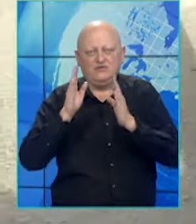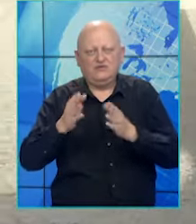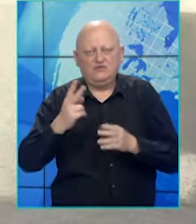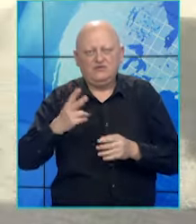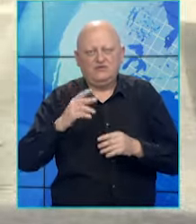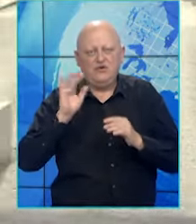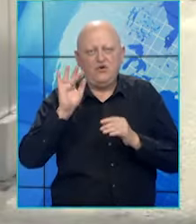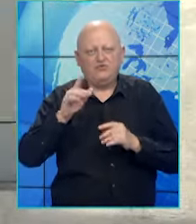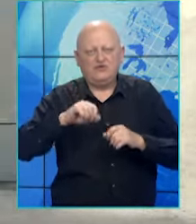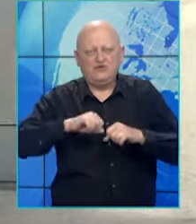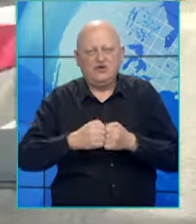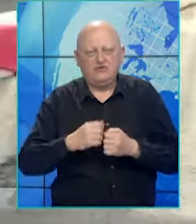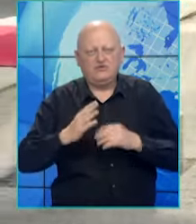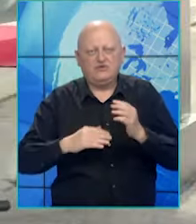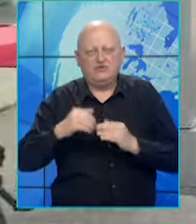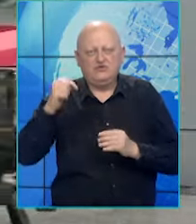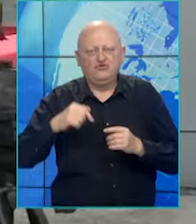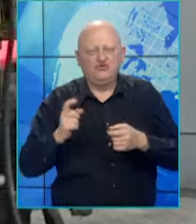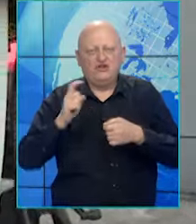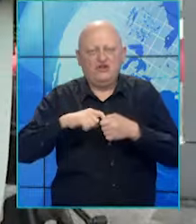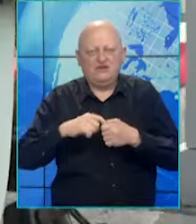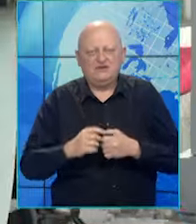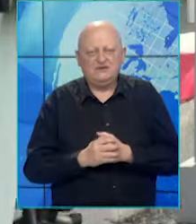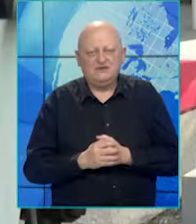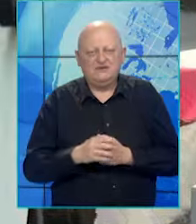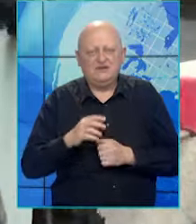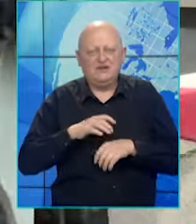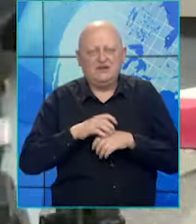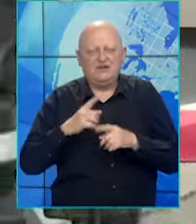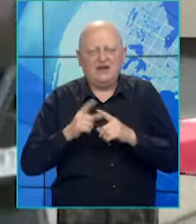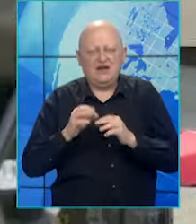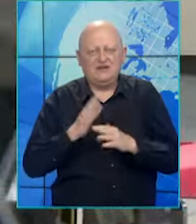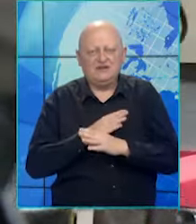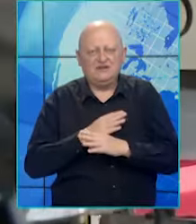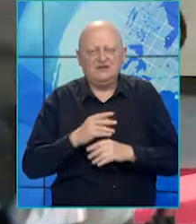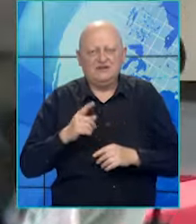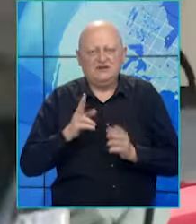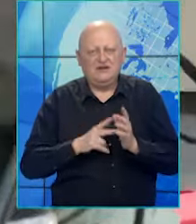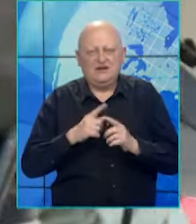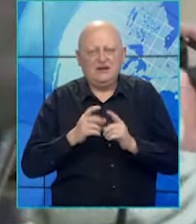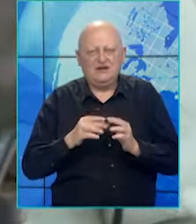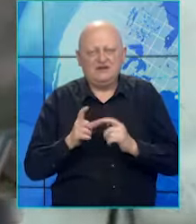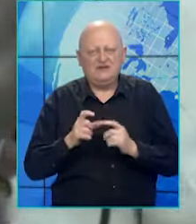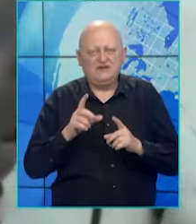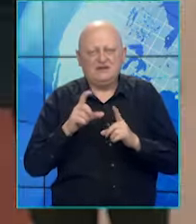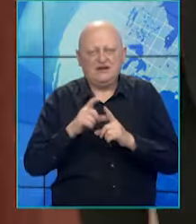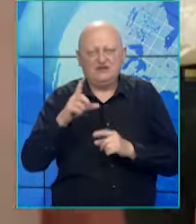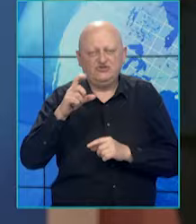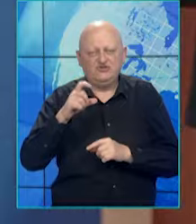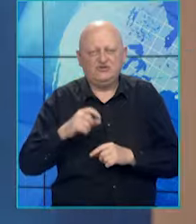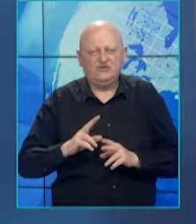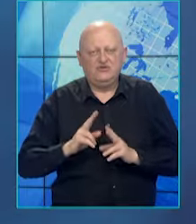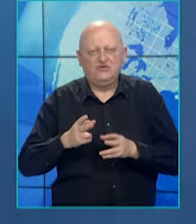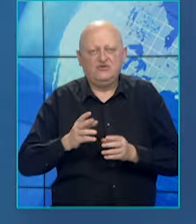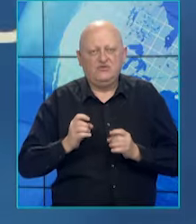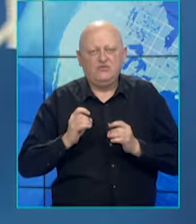druge optužen za opstrukciju izgradnje južne interkonekcije. Lider HDZ-a Bosne i Hercegovine i HNS-a Dragan Čović. Iz